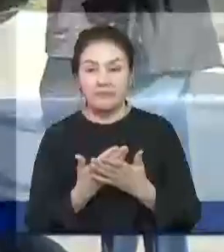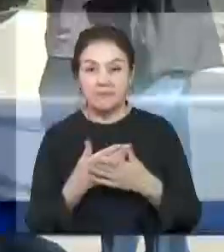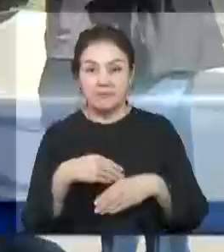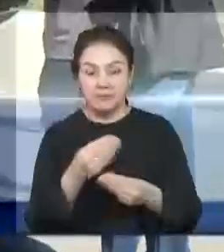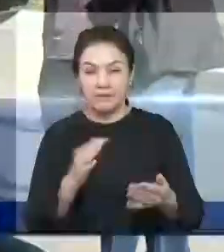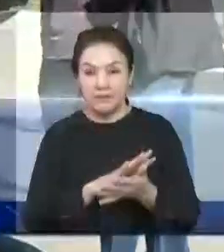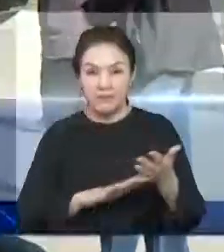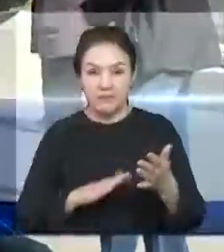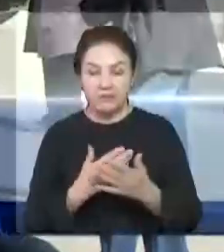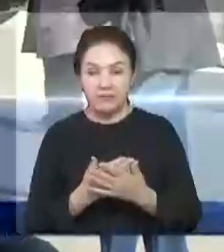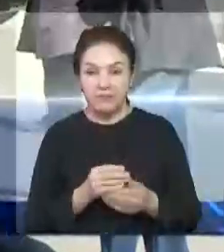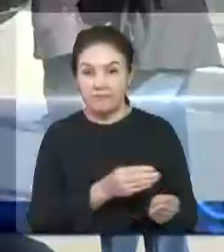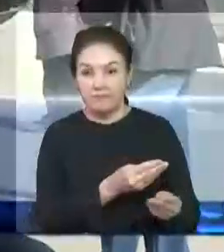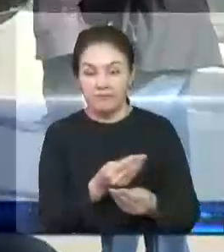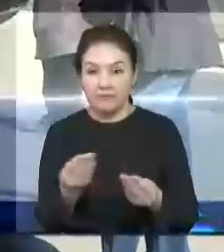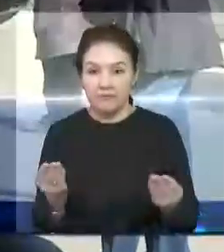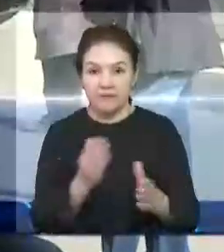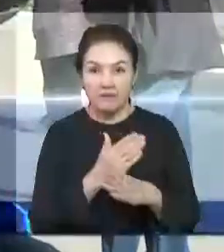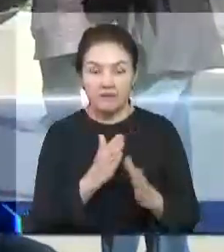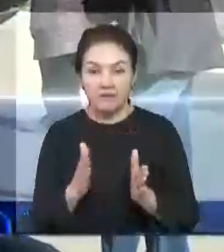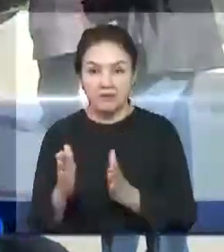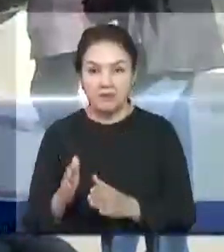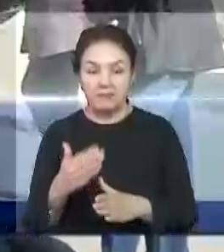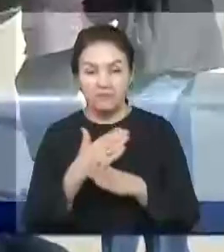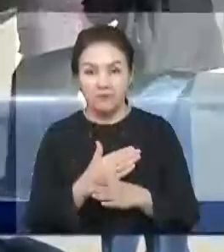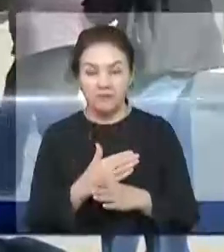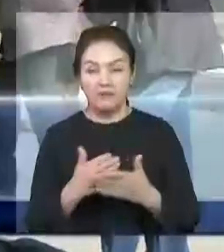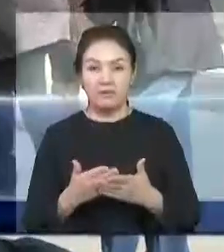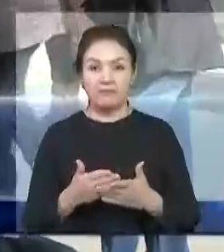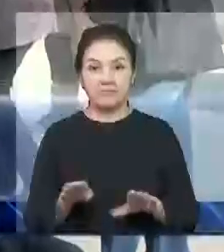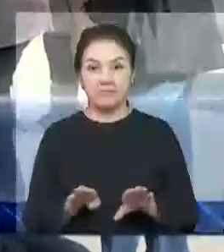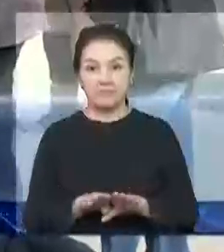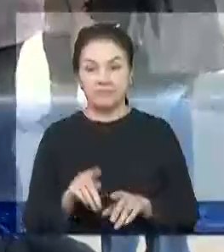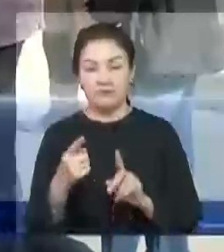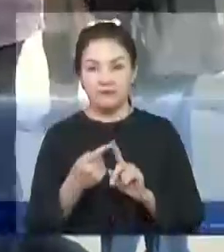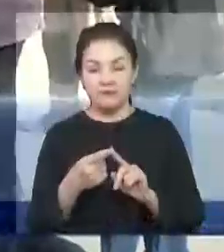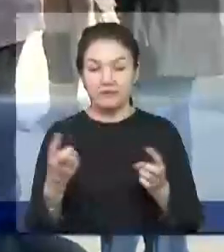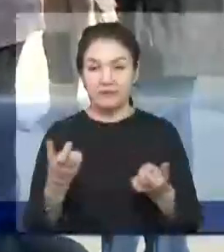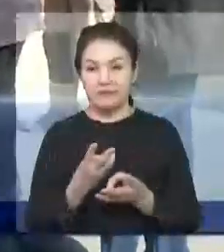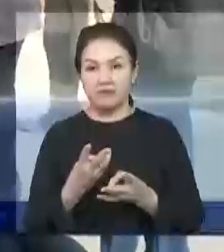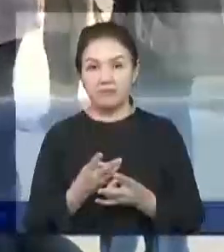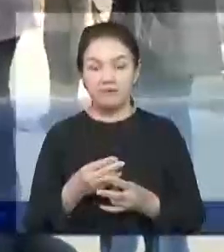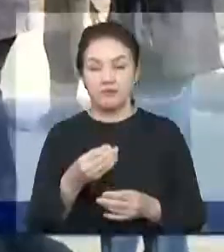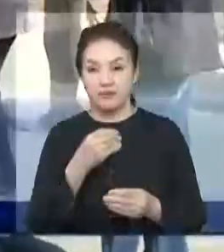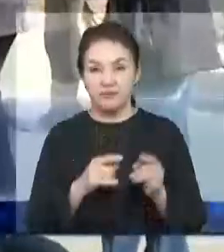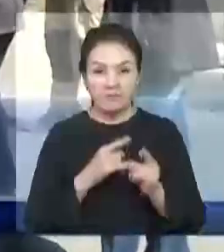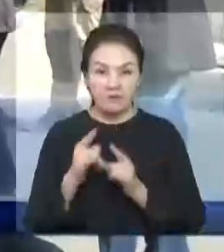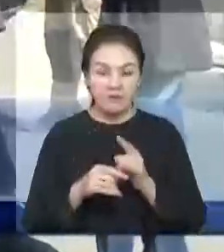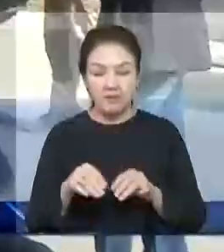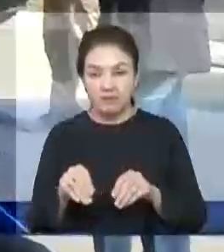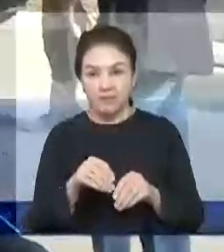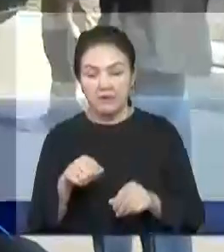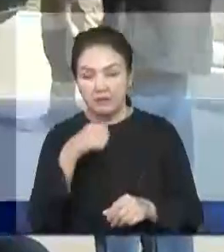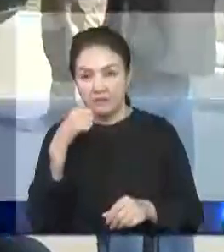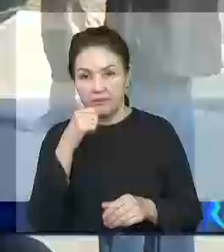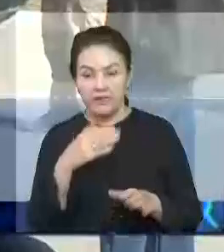давали заявки, распределять гуманитарную помощь. В гуманитарной помощи это первая необходимость хоть товара, это мыло, порошок,